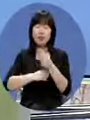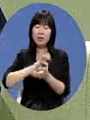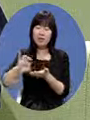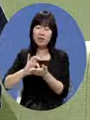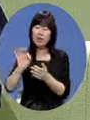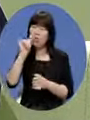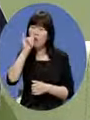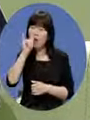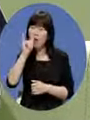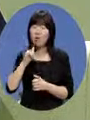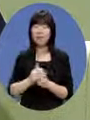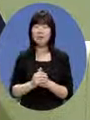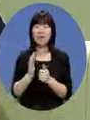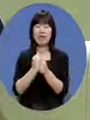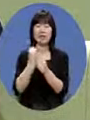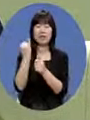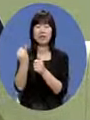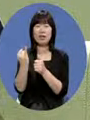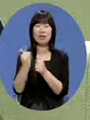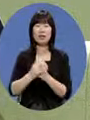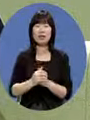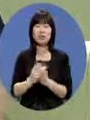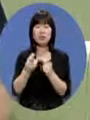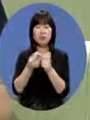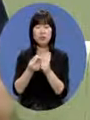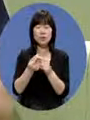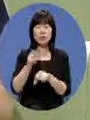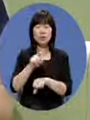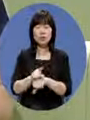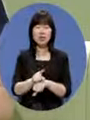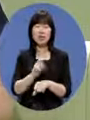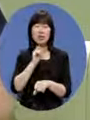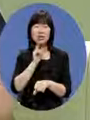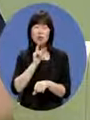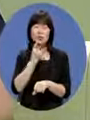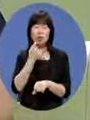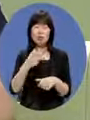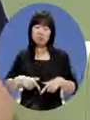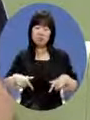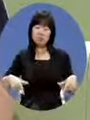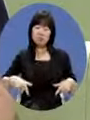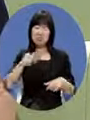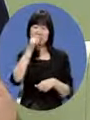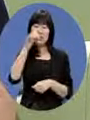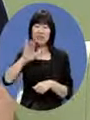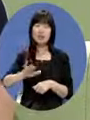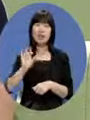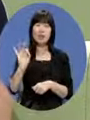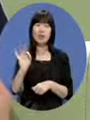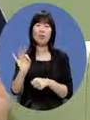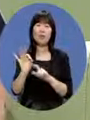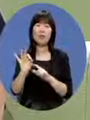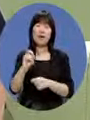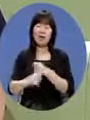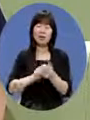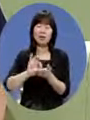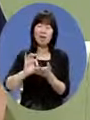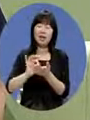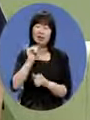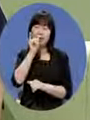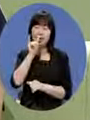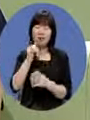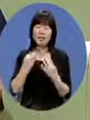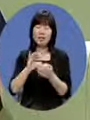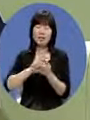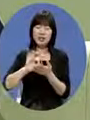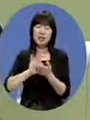아닙니다 아내분이 어 조금 성격이 털털한 부분은 있지만 돈을 어머 이렇게 함부로 쓰거나 아예